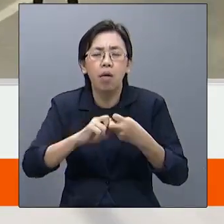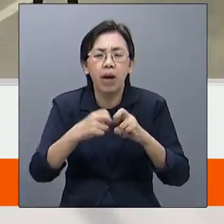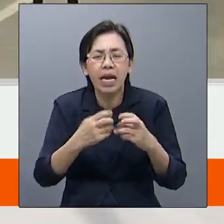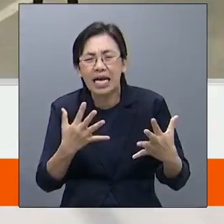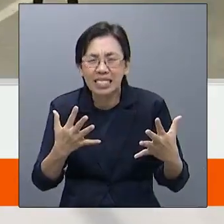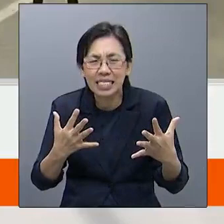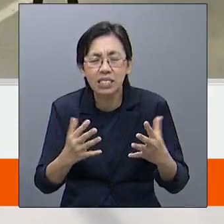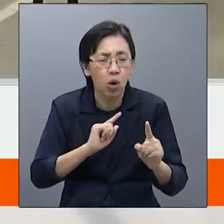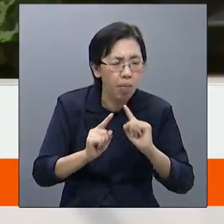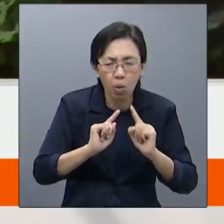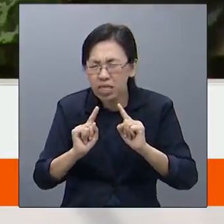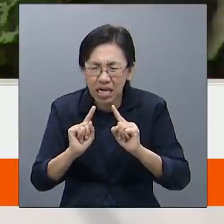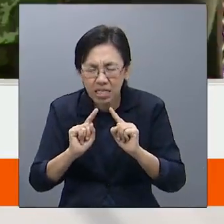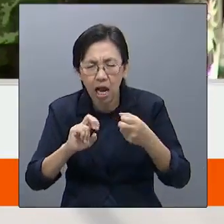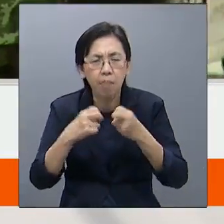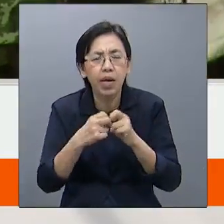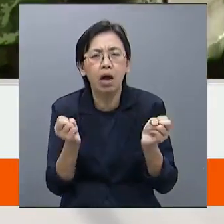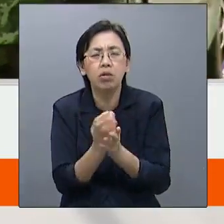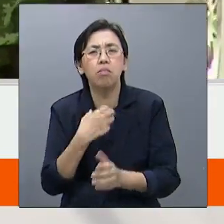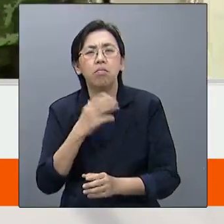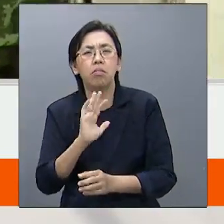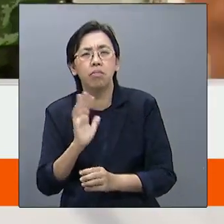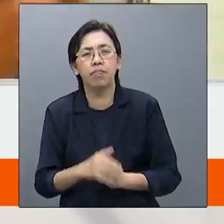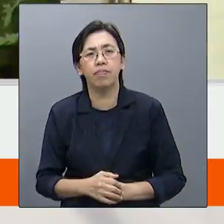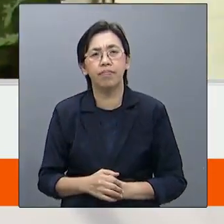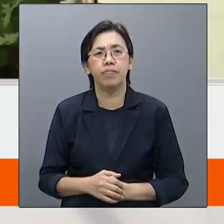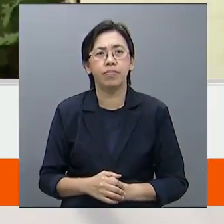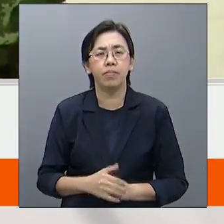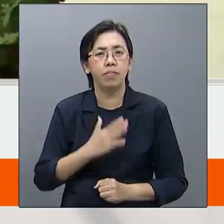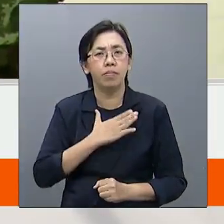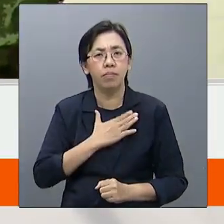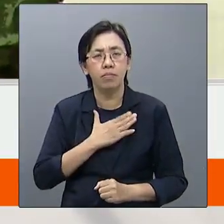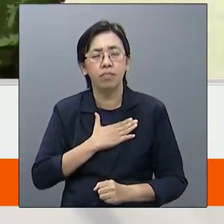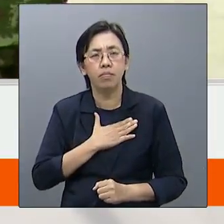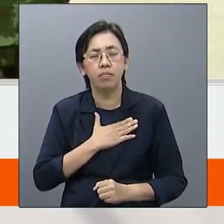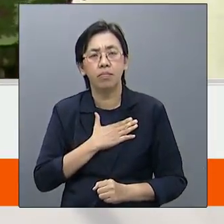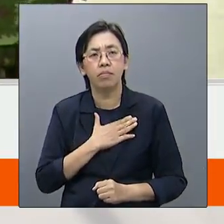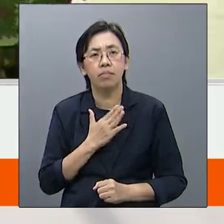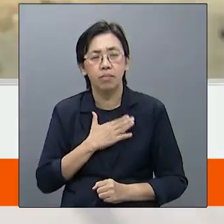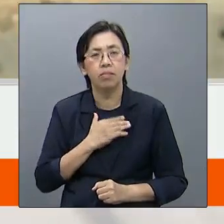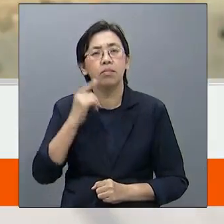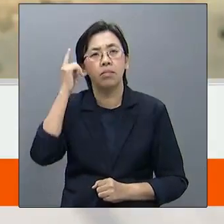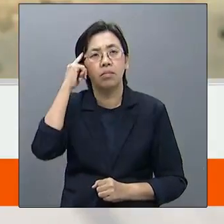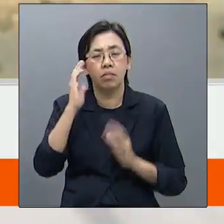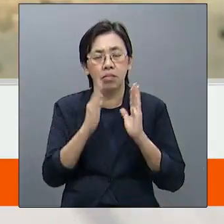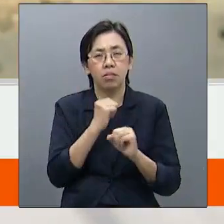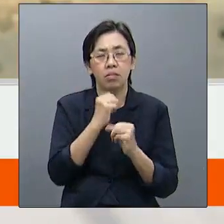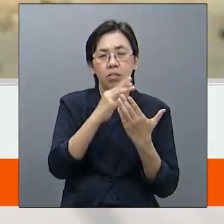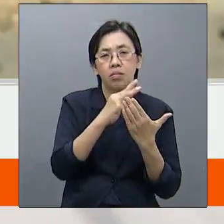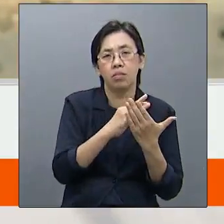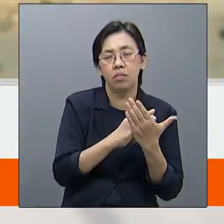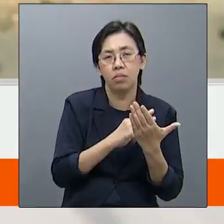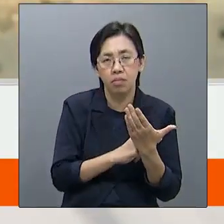ทรกระบน ในวิธีกสันทีวิธีผมคดว่า หลายๆ คนราิชาการällt คนคิด